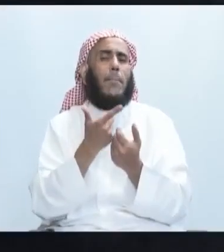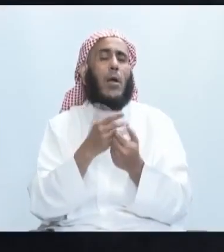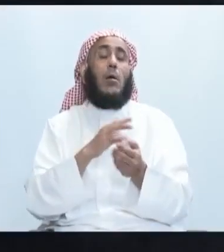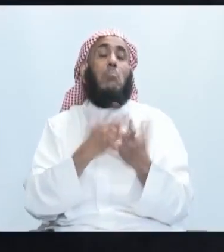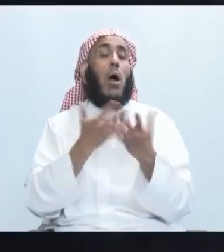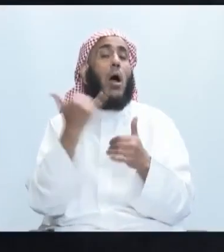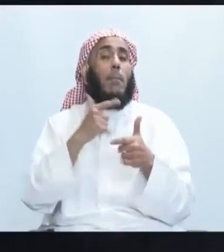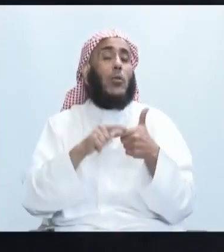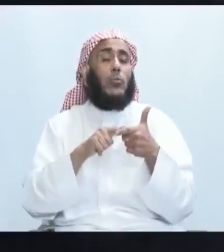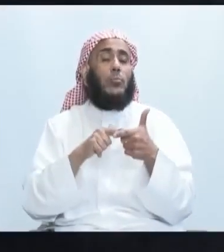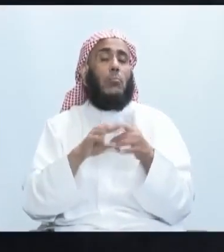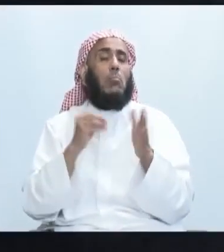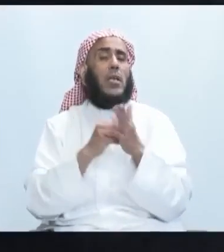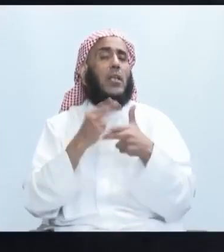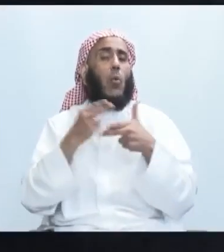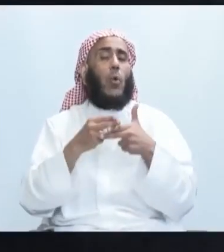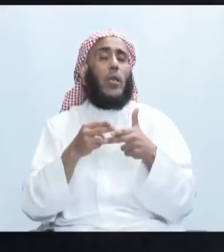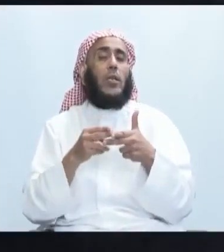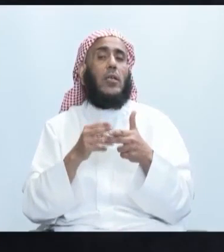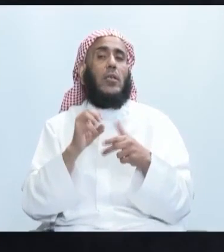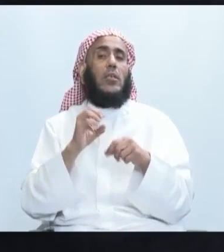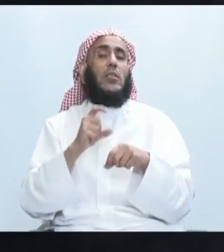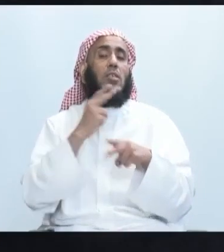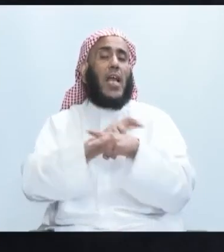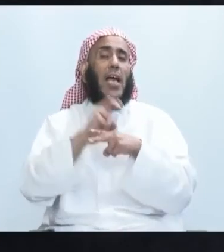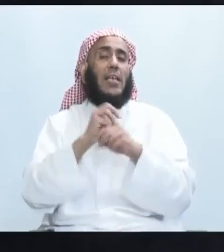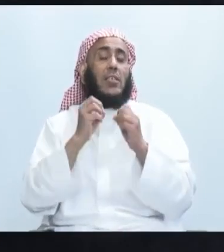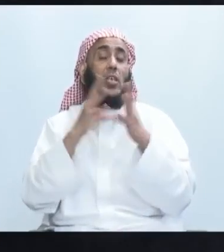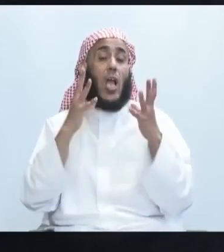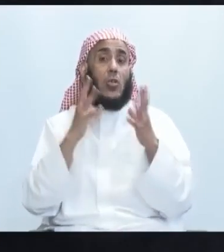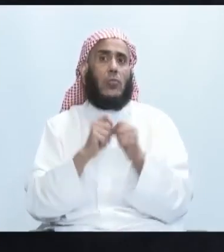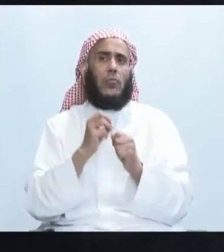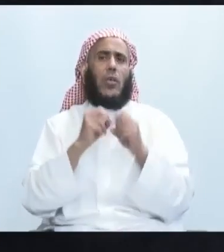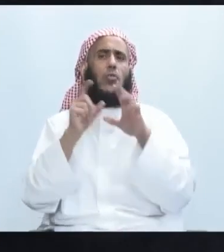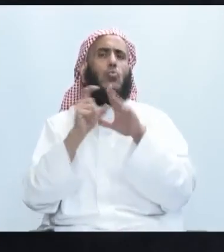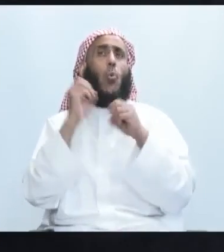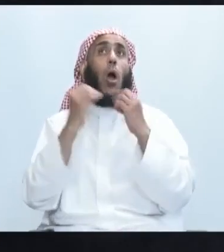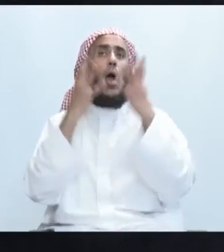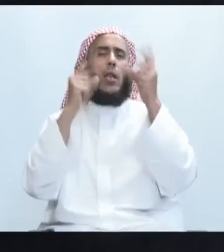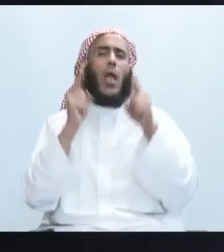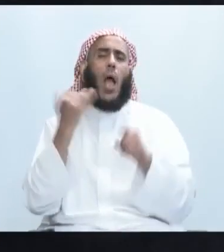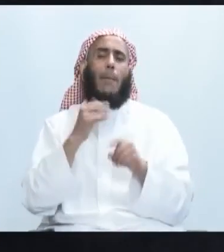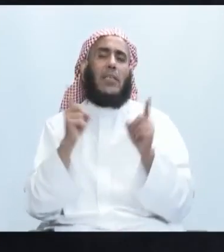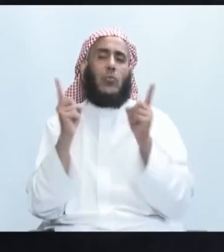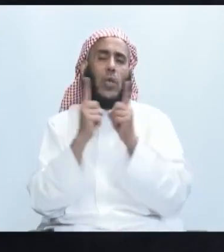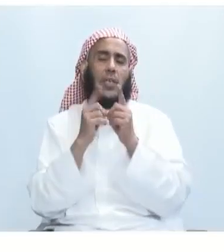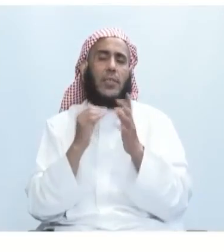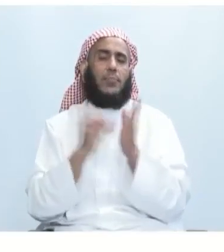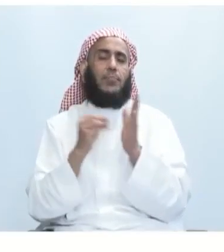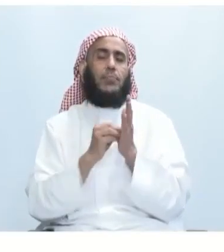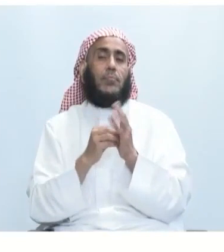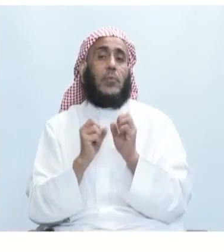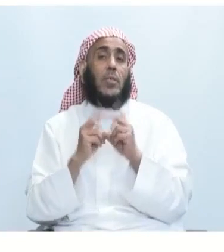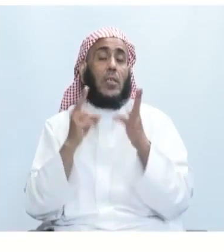اهميته ايضا مما يتكون جهاز كشف الدخان هذه اهم الاسئله التي تلخص الموضوع اهم الاسئله